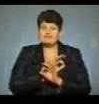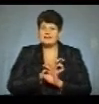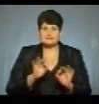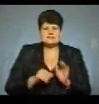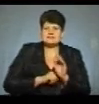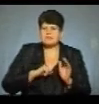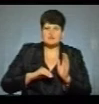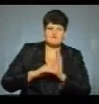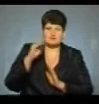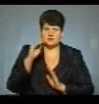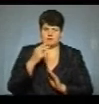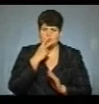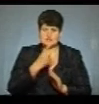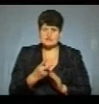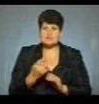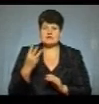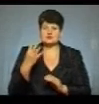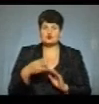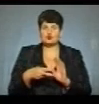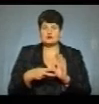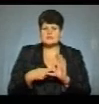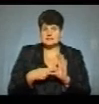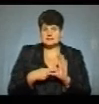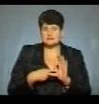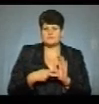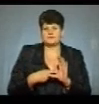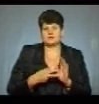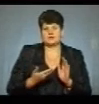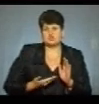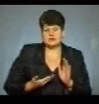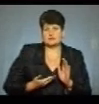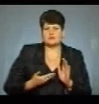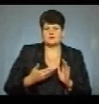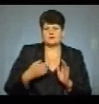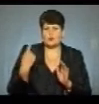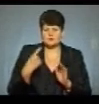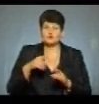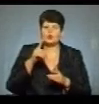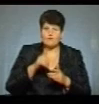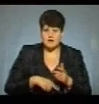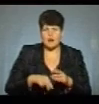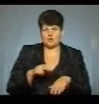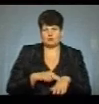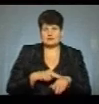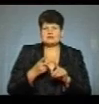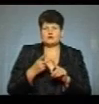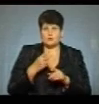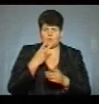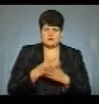в Україні. І також 41,7% жителів області довіряють поліції, це другий показник по